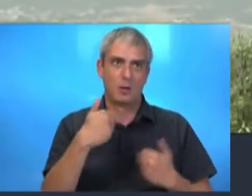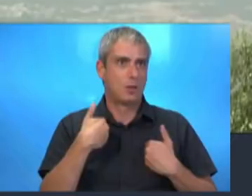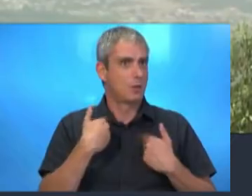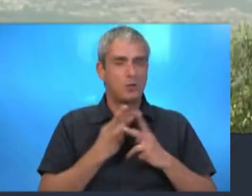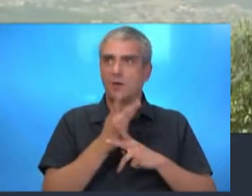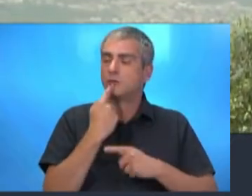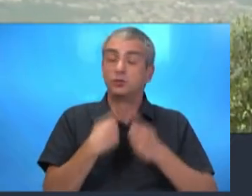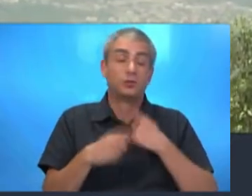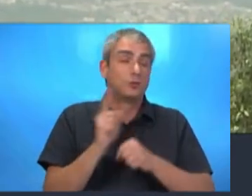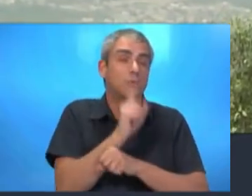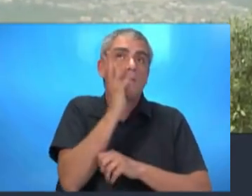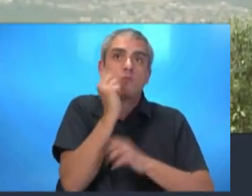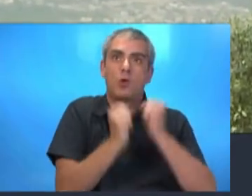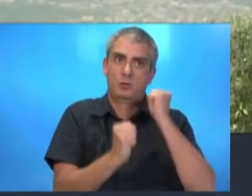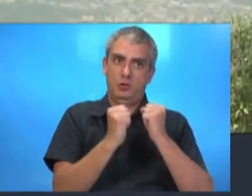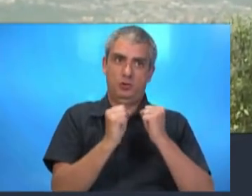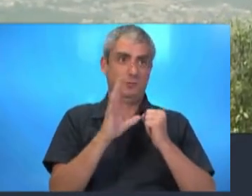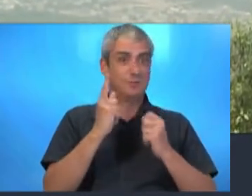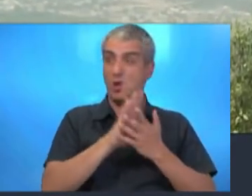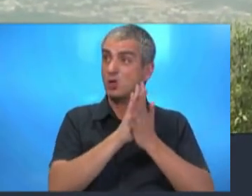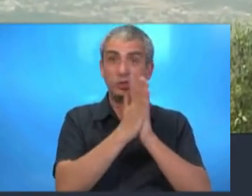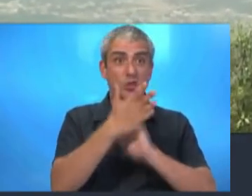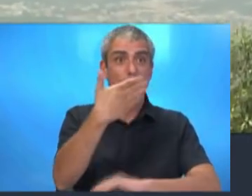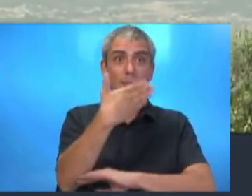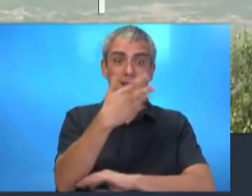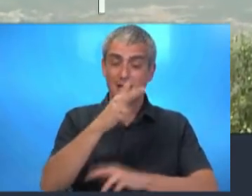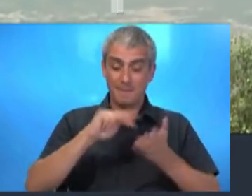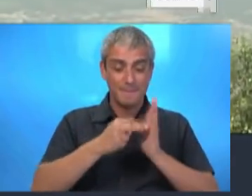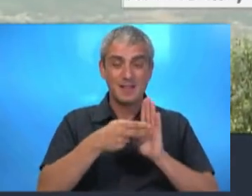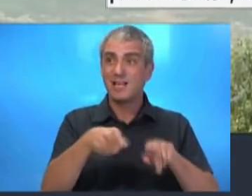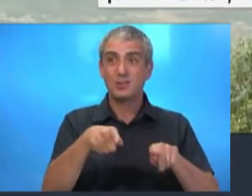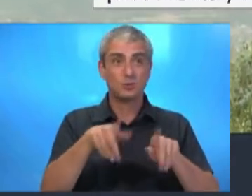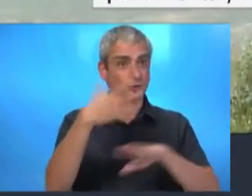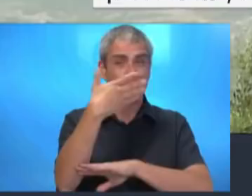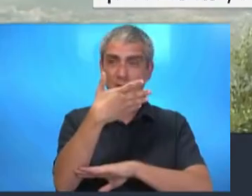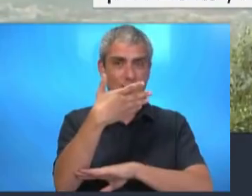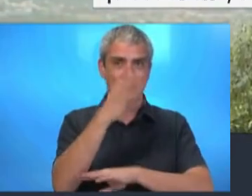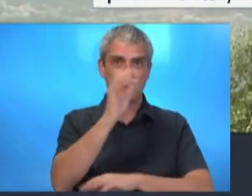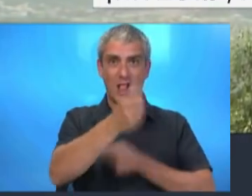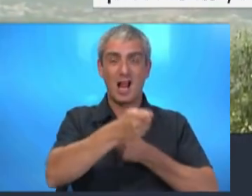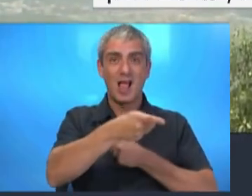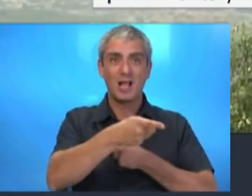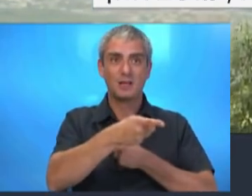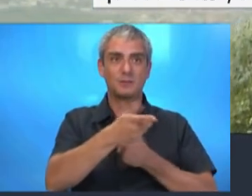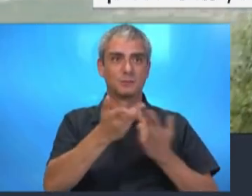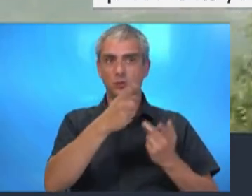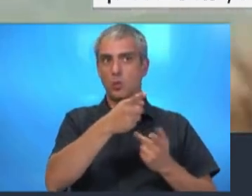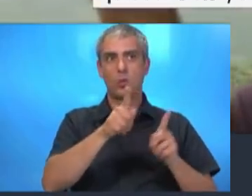שנים מאוד קשות. אם לא יהיה שינוי במדינה, במדיניות של החקלאי שהוא